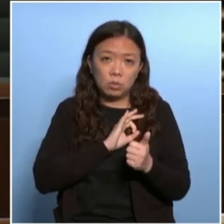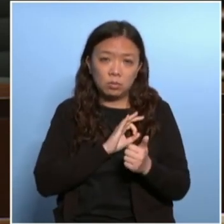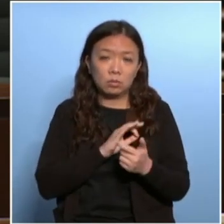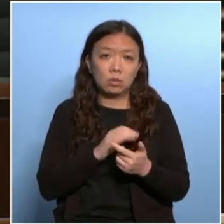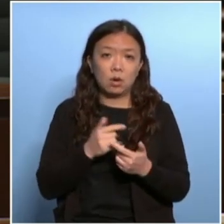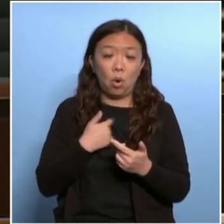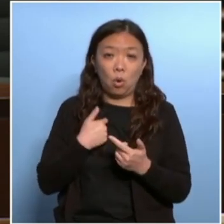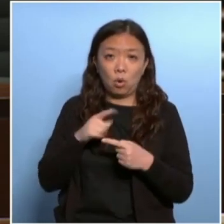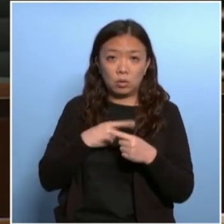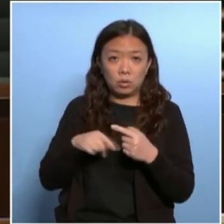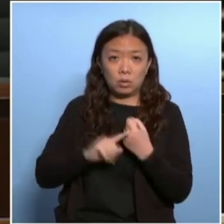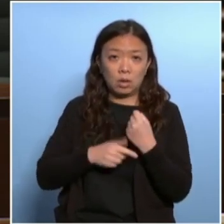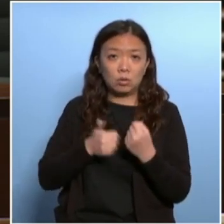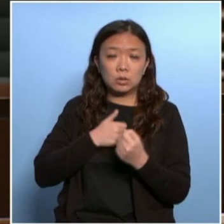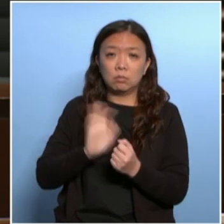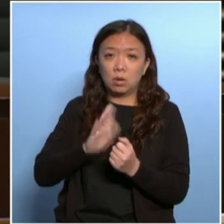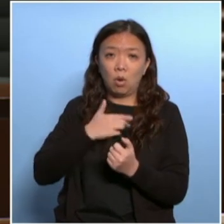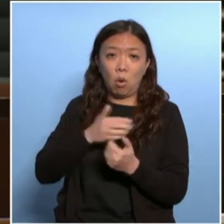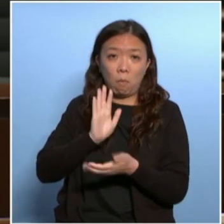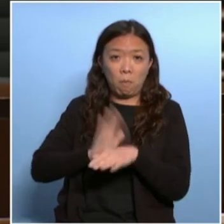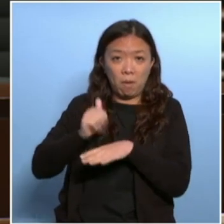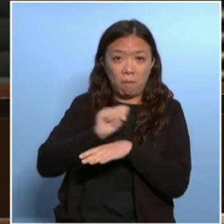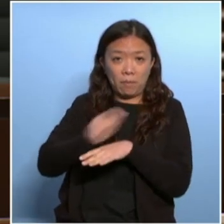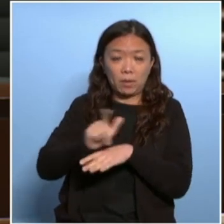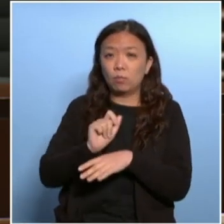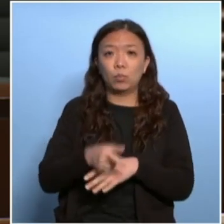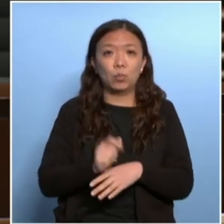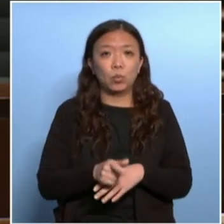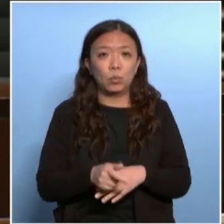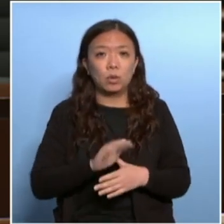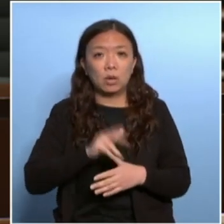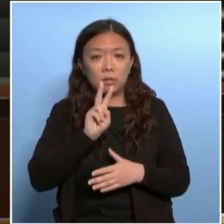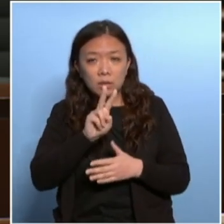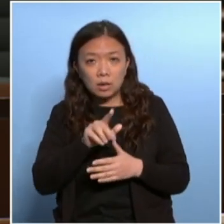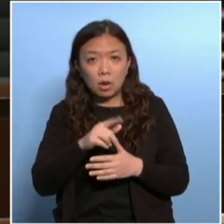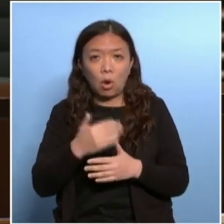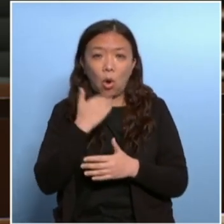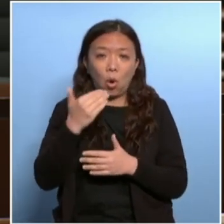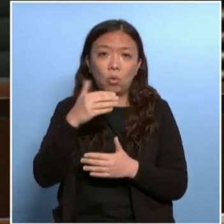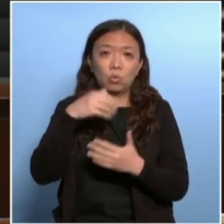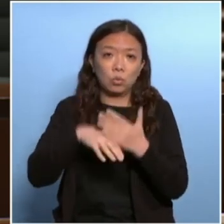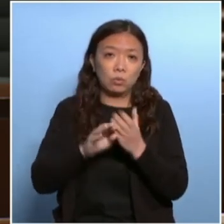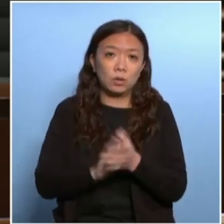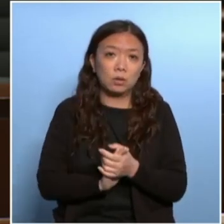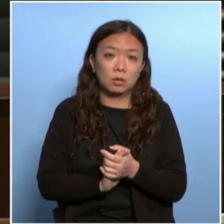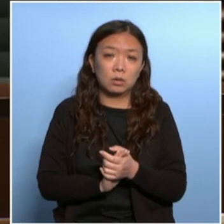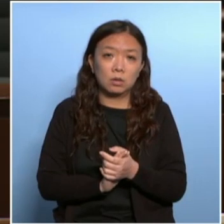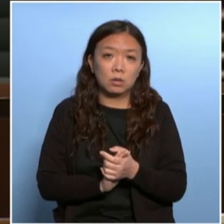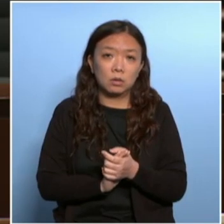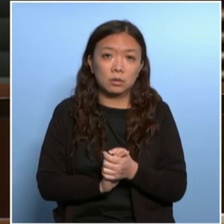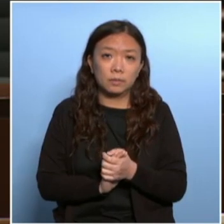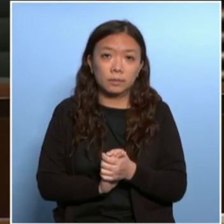律師，我冇可能嚇叻過容海恩議員，但係我看到佢入邊嘅指控入邊咧，其實是不等同於